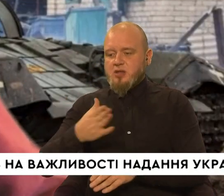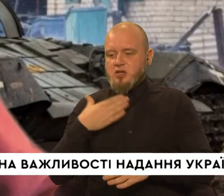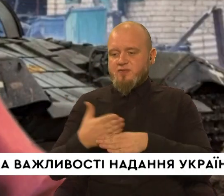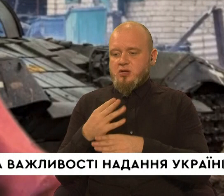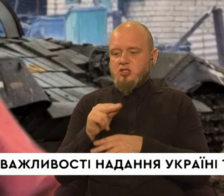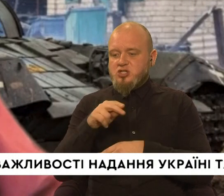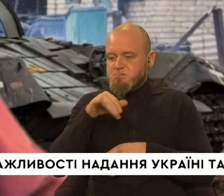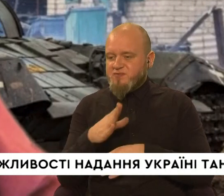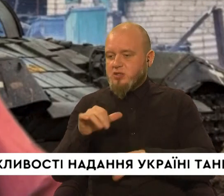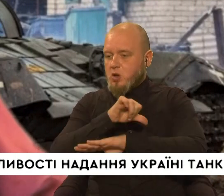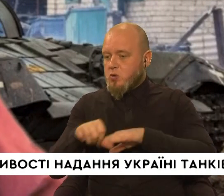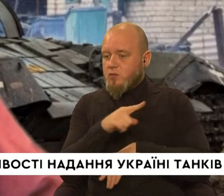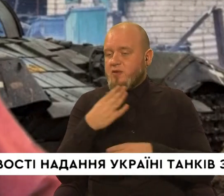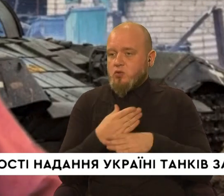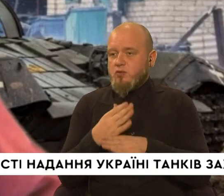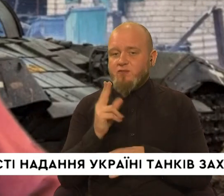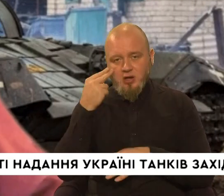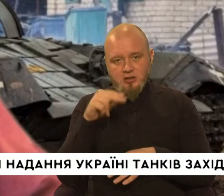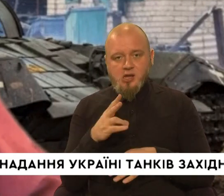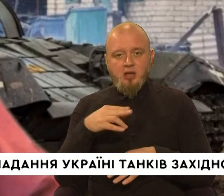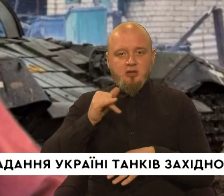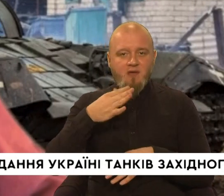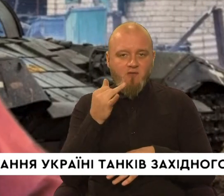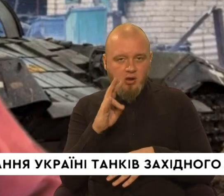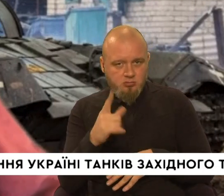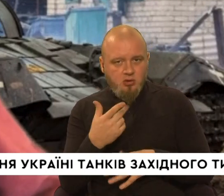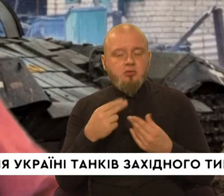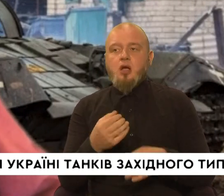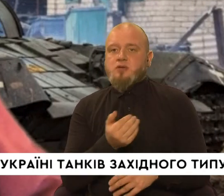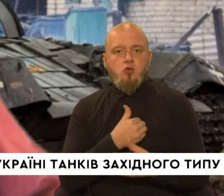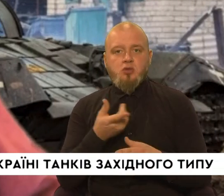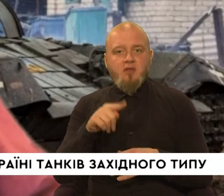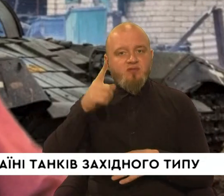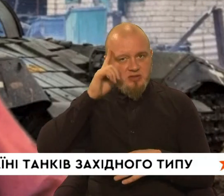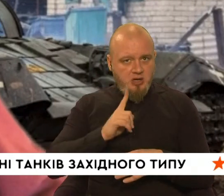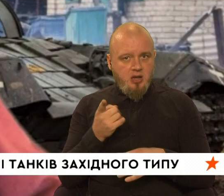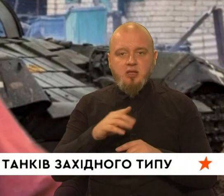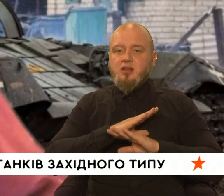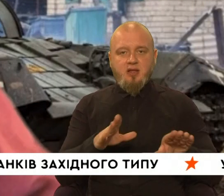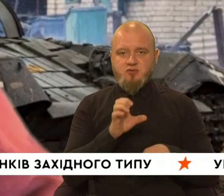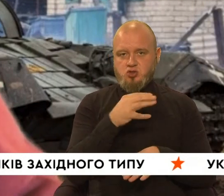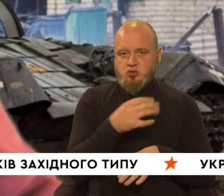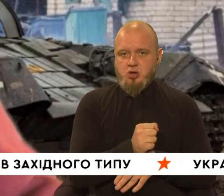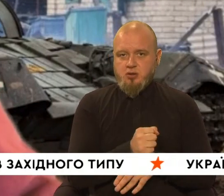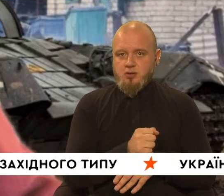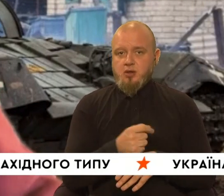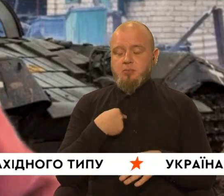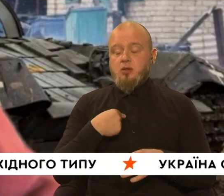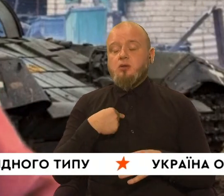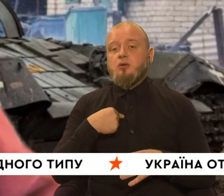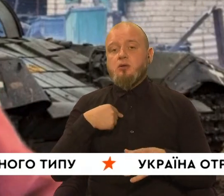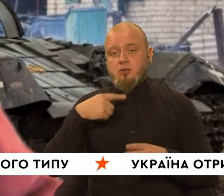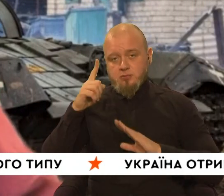виробництво чіпів за кордон. Вони виготовлялися в Китаї, на Тайвані, де завгодно, навіть в Ізраїлі, але не в Сполучених Штатах. І ми дійшли